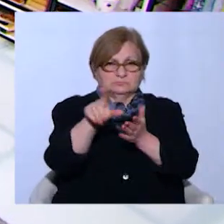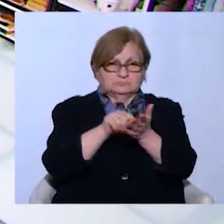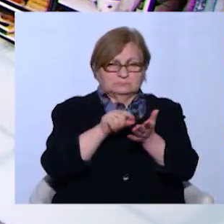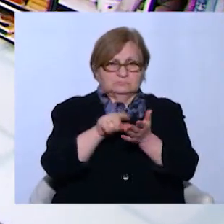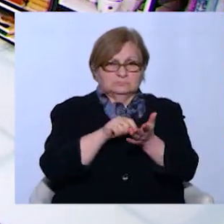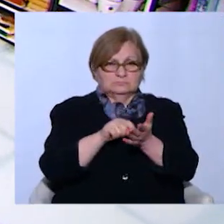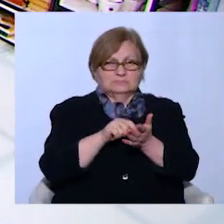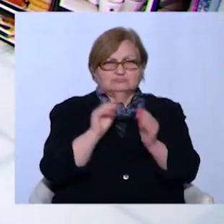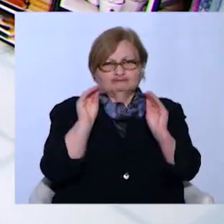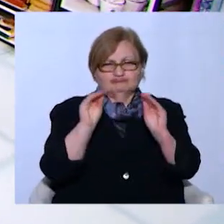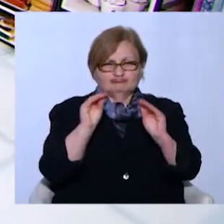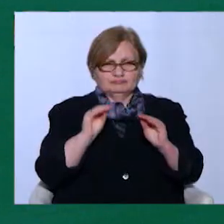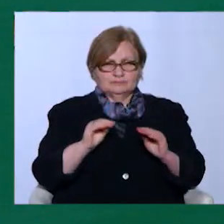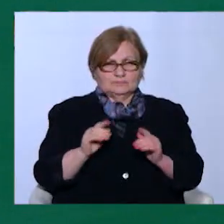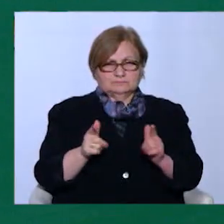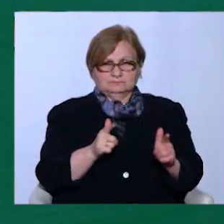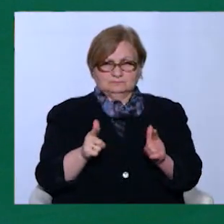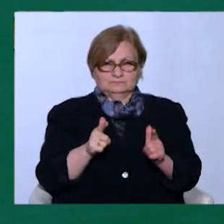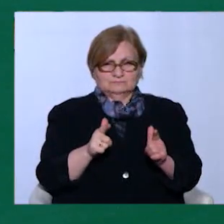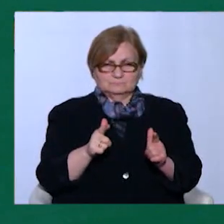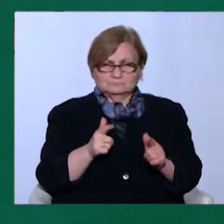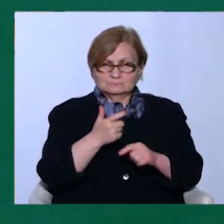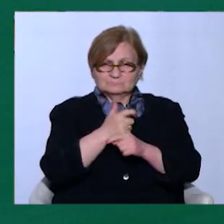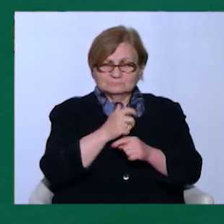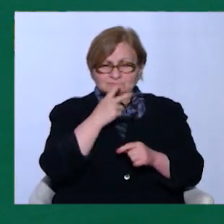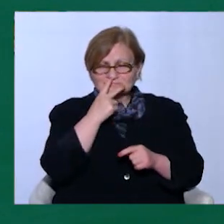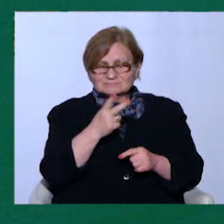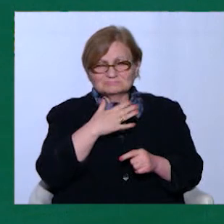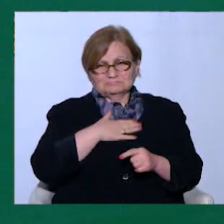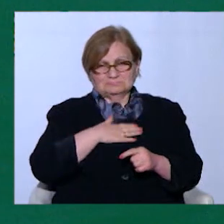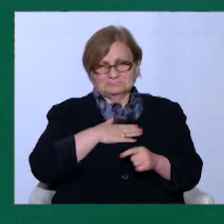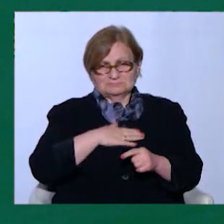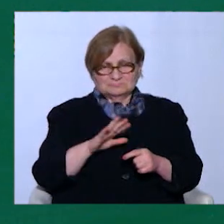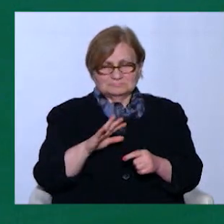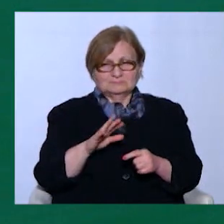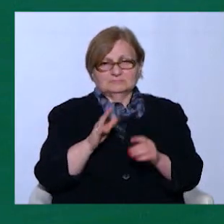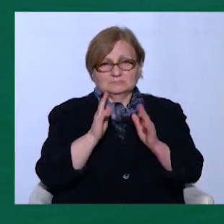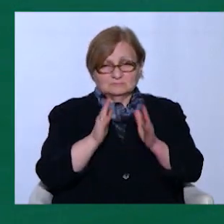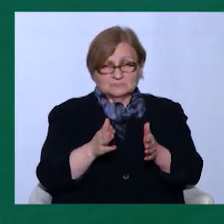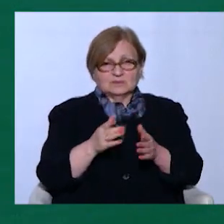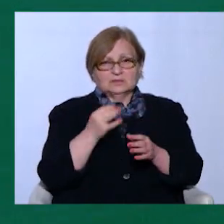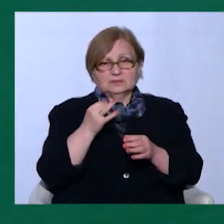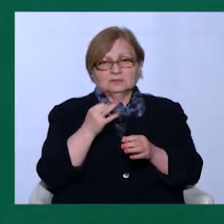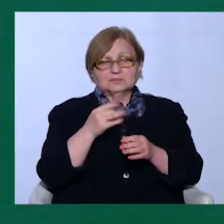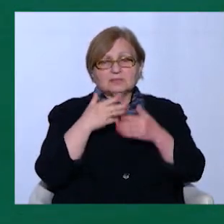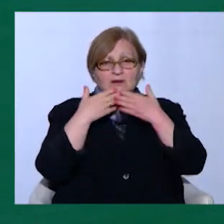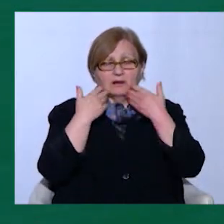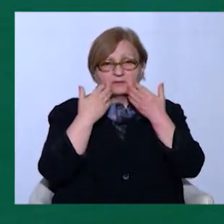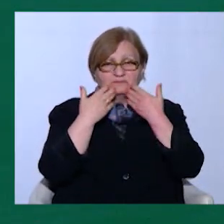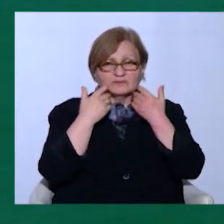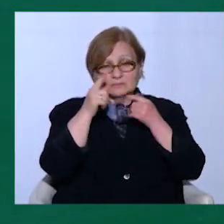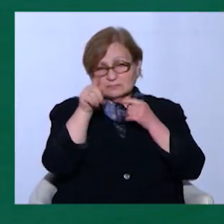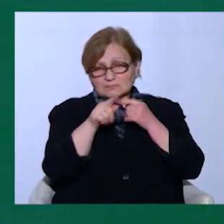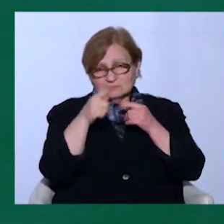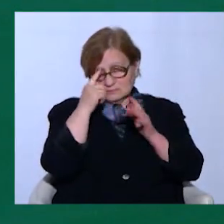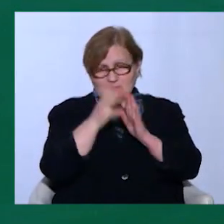როცა ორგანიზებულია რეულში ინფორმაცია, ძალიან თვითონ აი მსჯელობა დასაბუთების პროცესი იმდენად მარტივა და თანმიმდევრულად წავა,